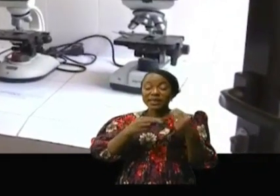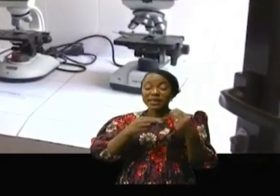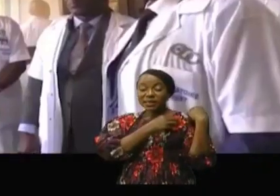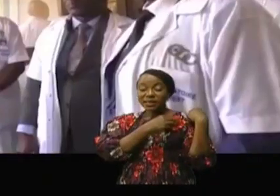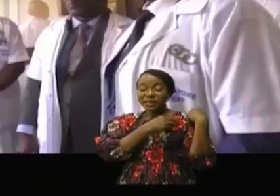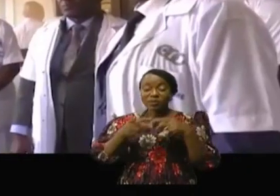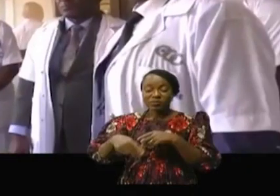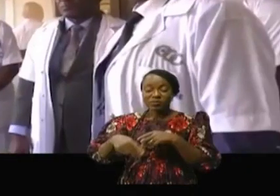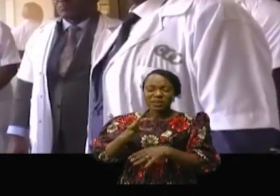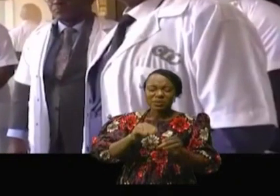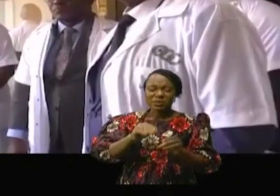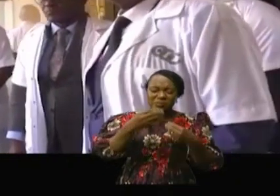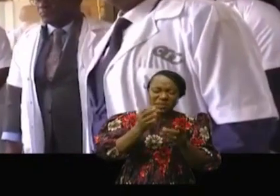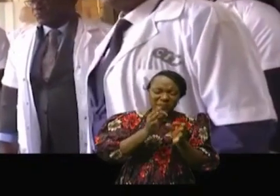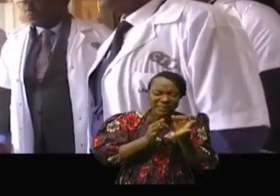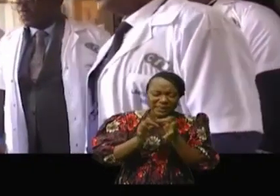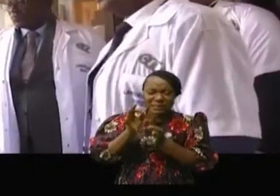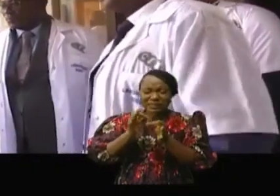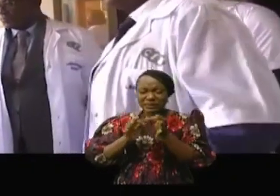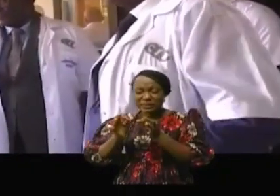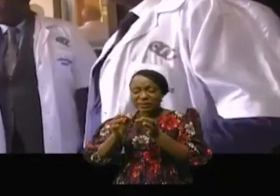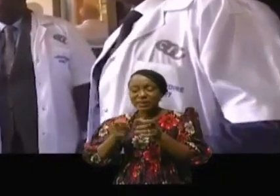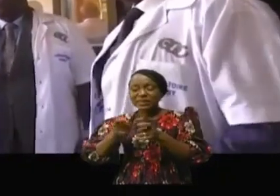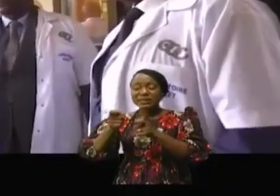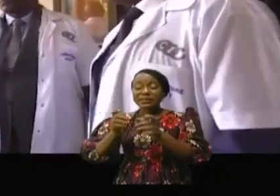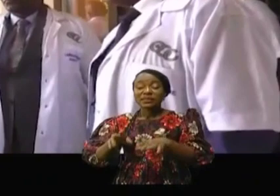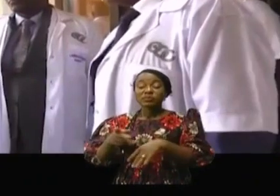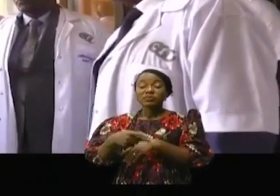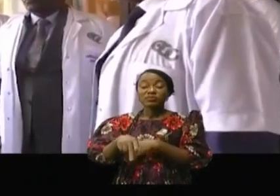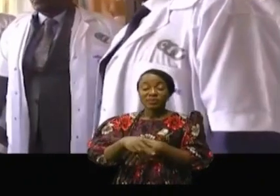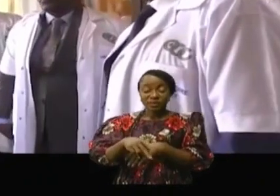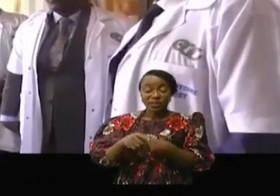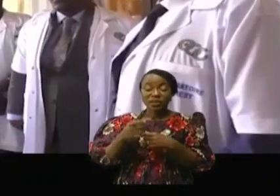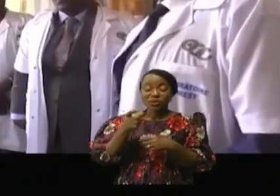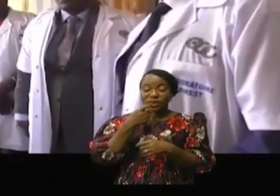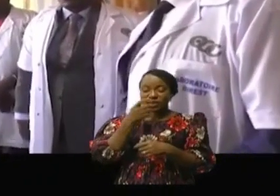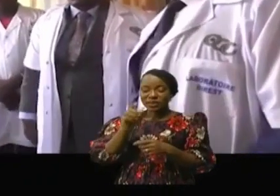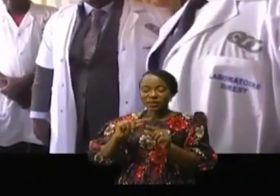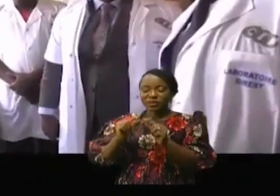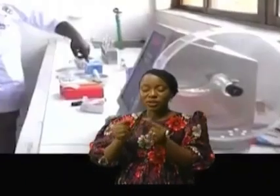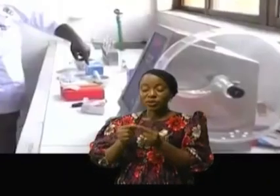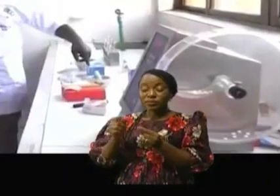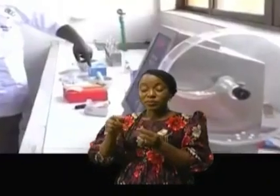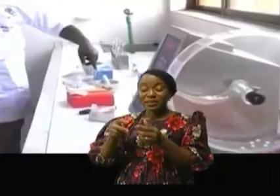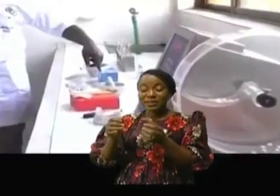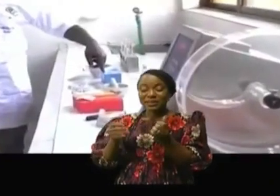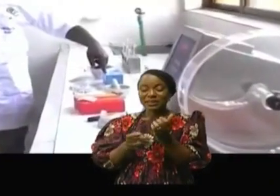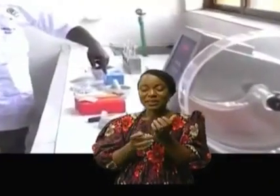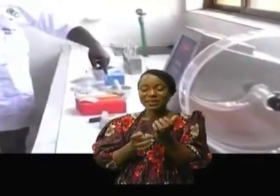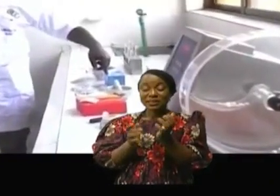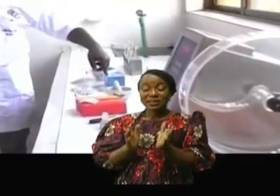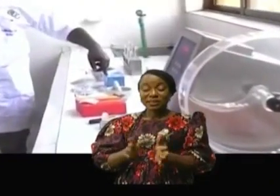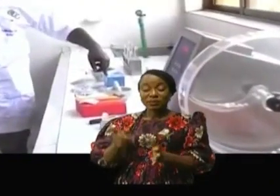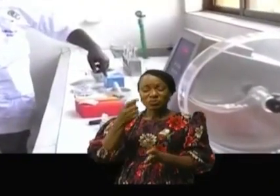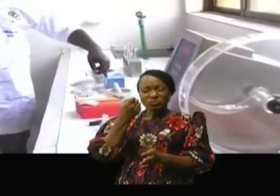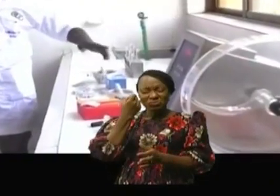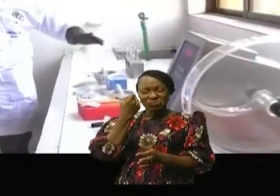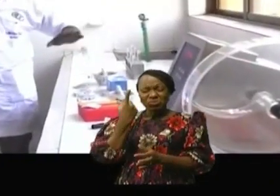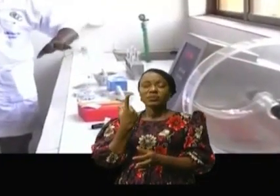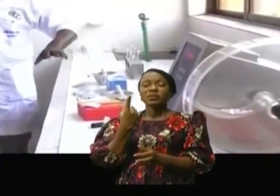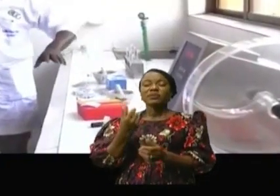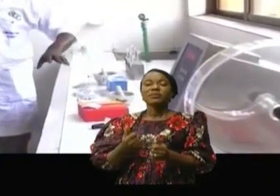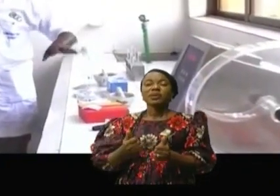les explications du directeur provincial Édouard Kasongo et toute son équipe technique pour mieux comprendre le processus